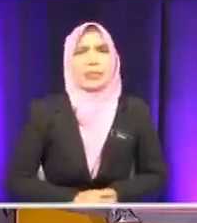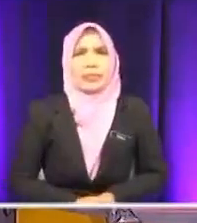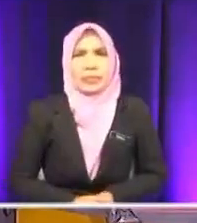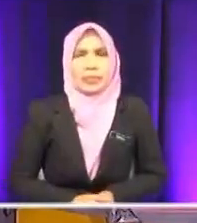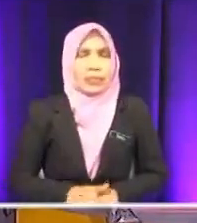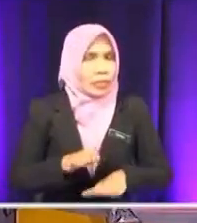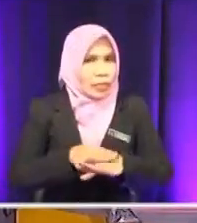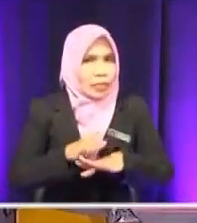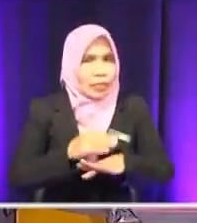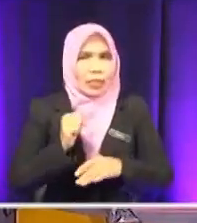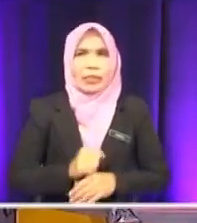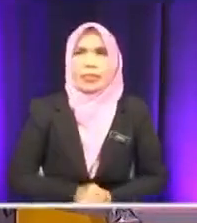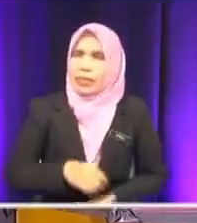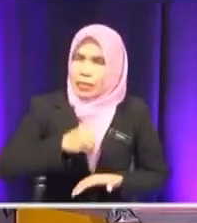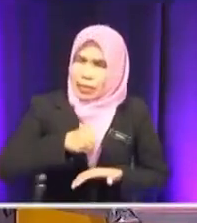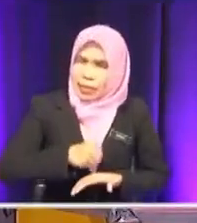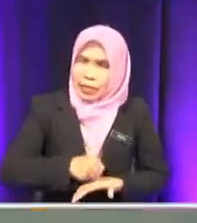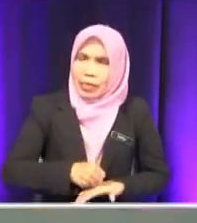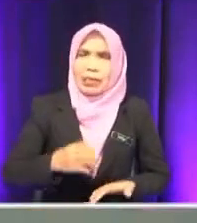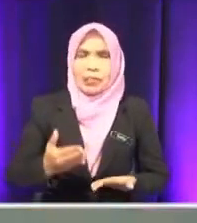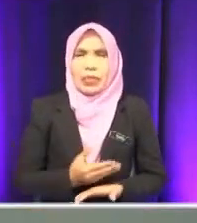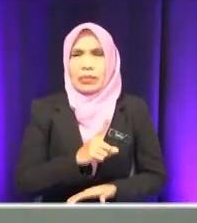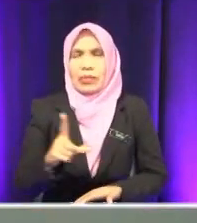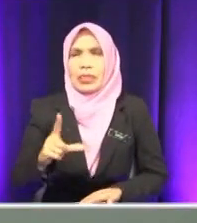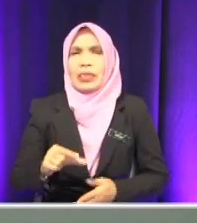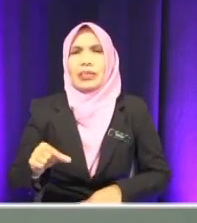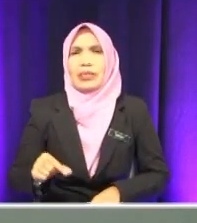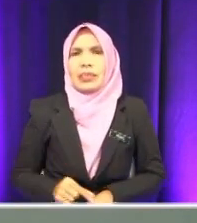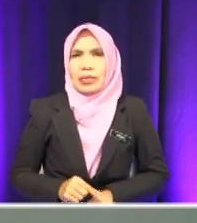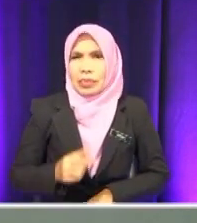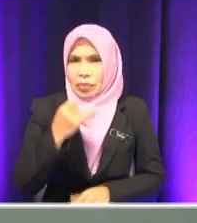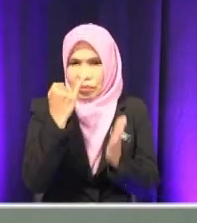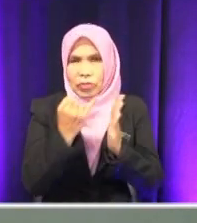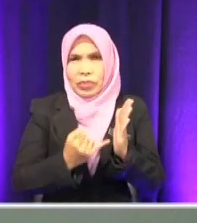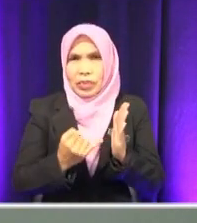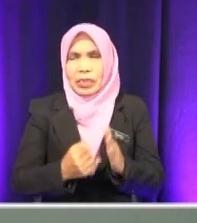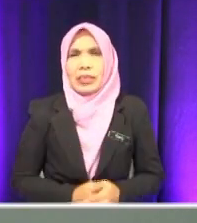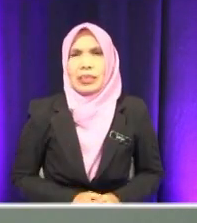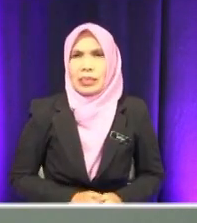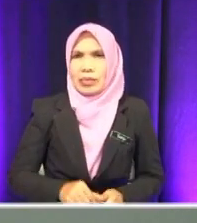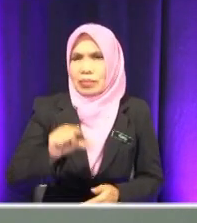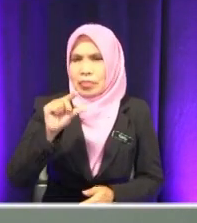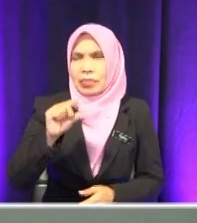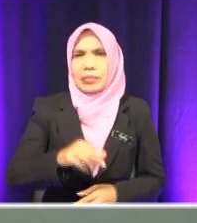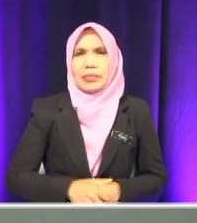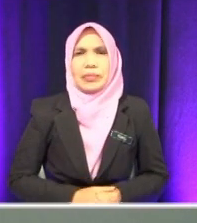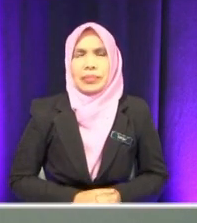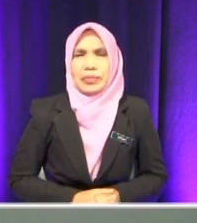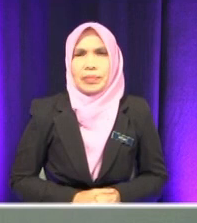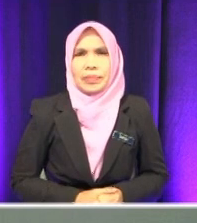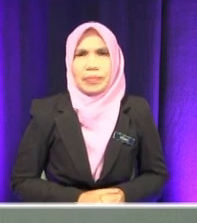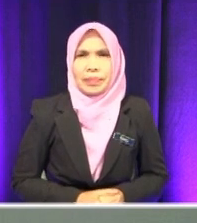jawaban itu barulah kita lukis secara tebal secara lukisan tebal tetapi lukisan gunakan pensil